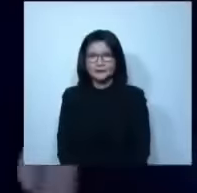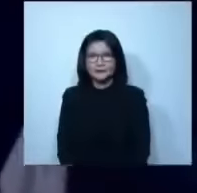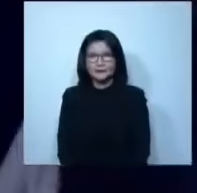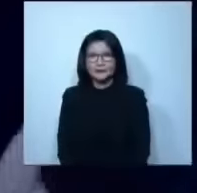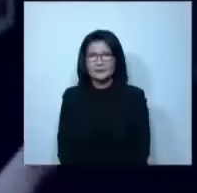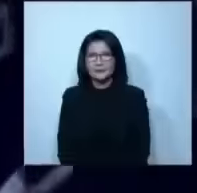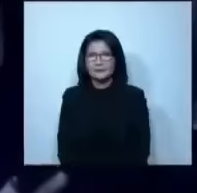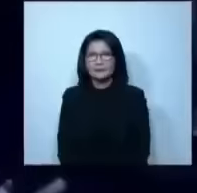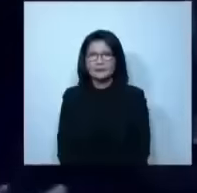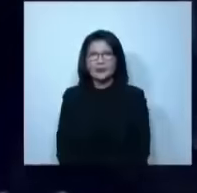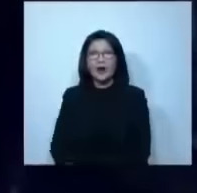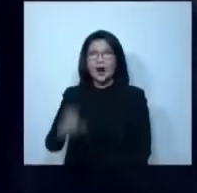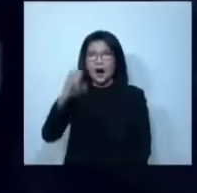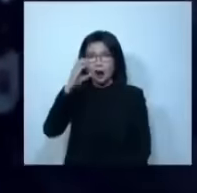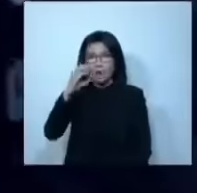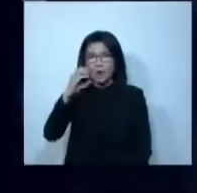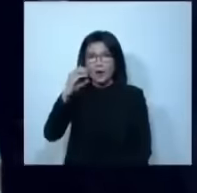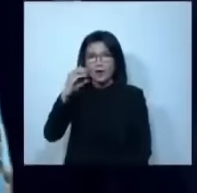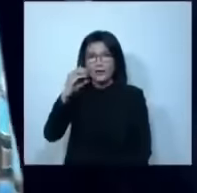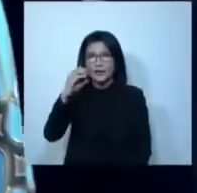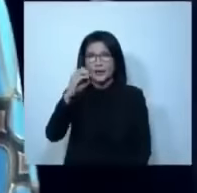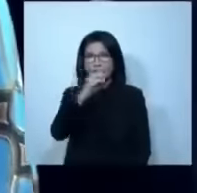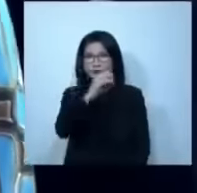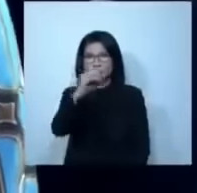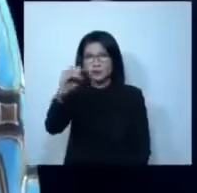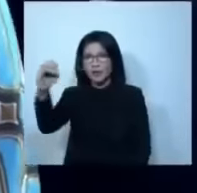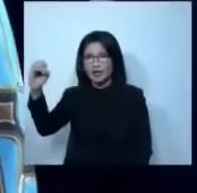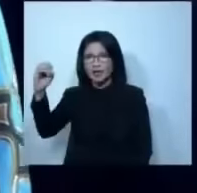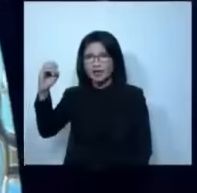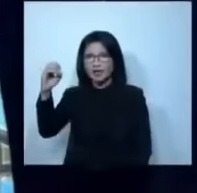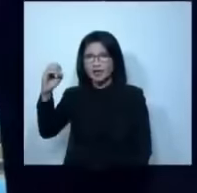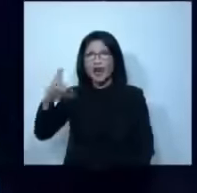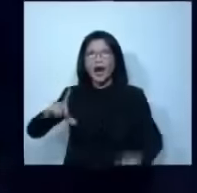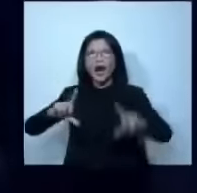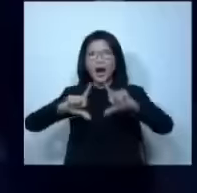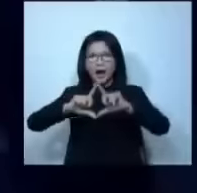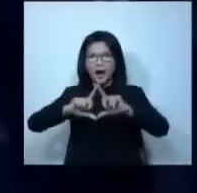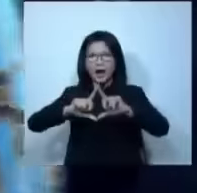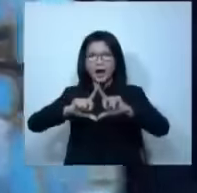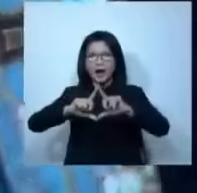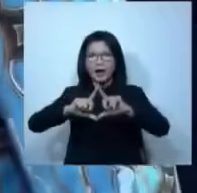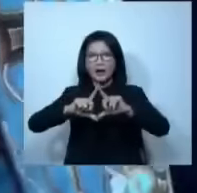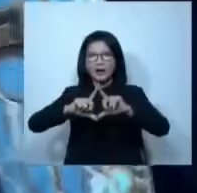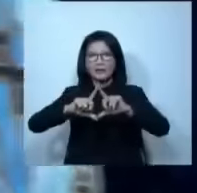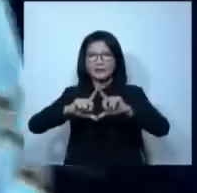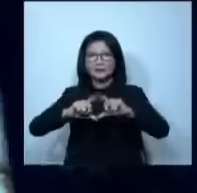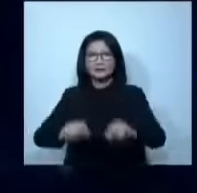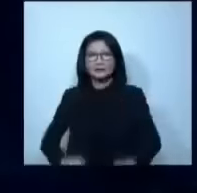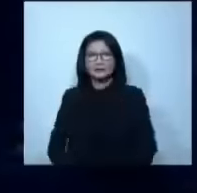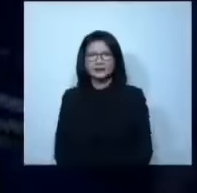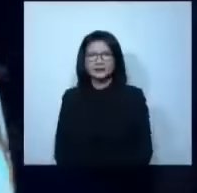Baik, bolanya bisa ditunjukkan, Pak. Oke, huruf A, artinya itu adalah